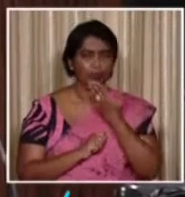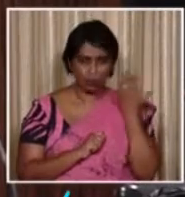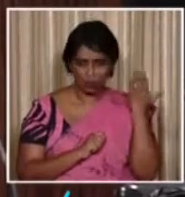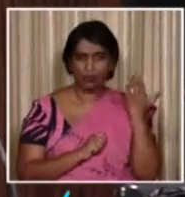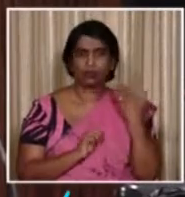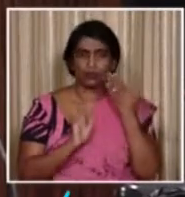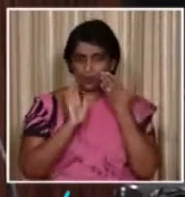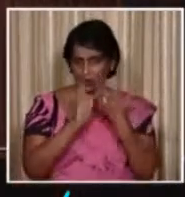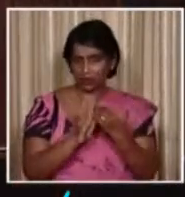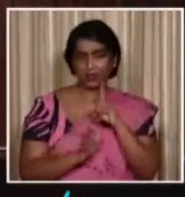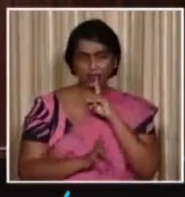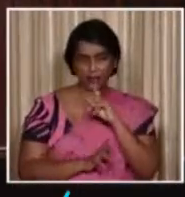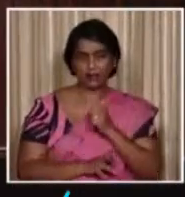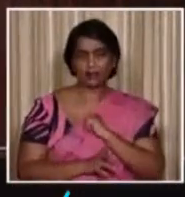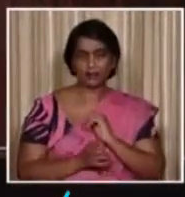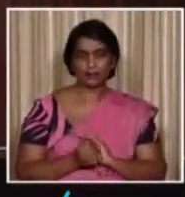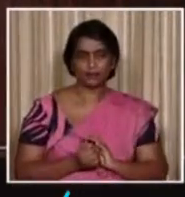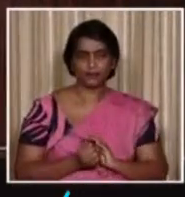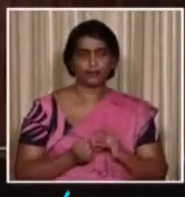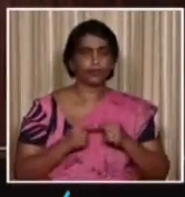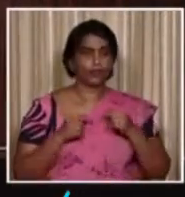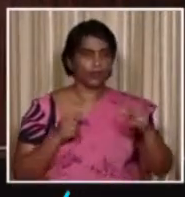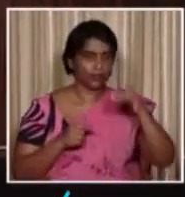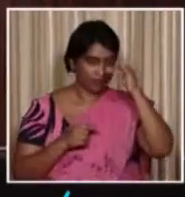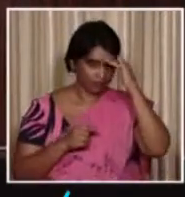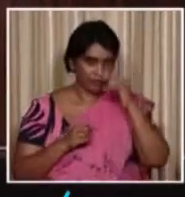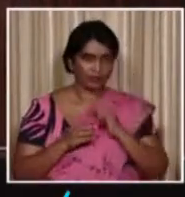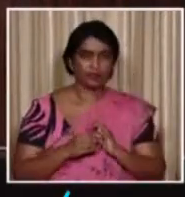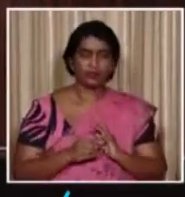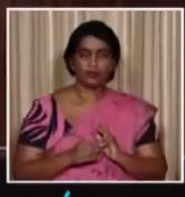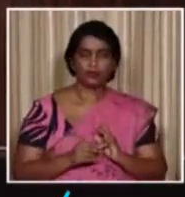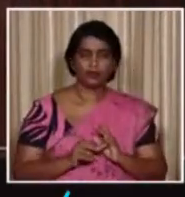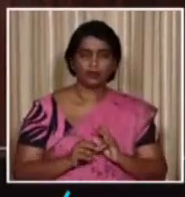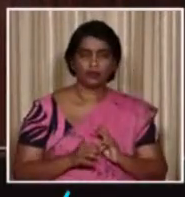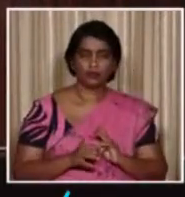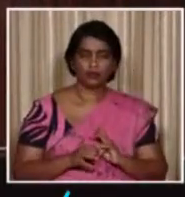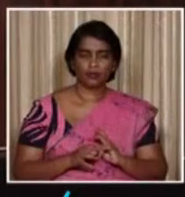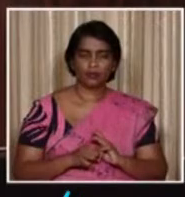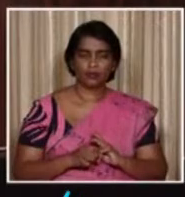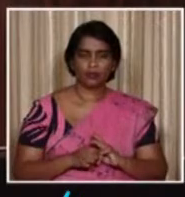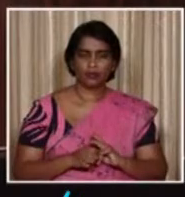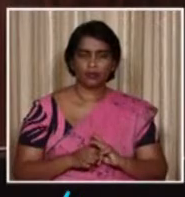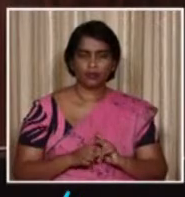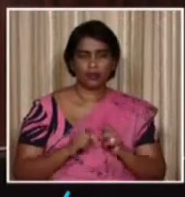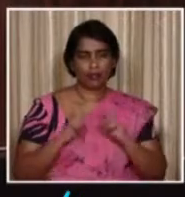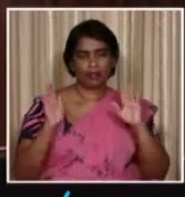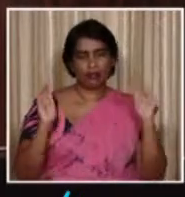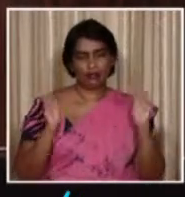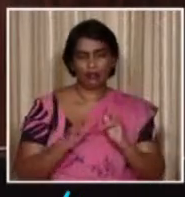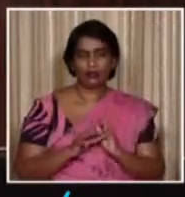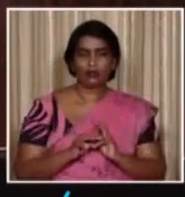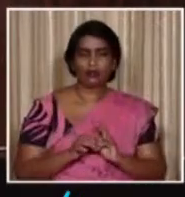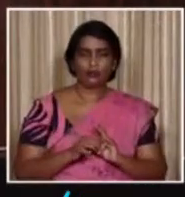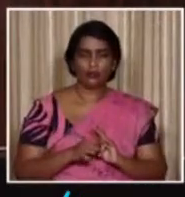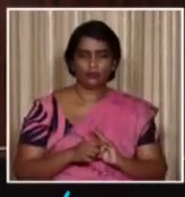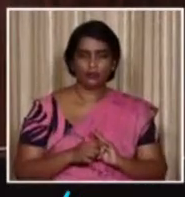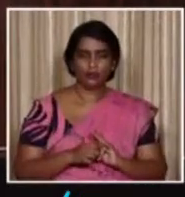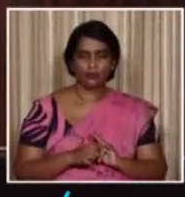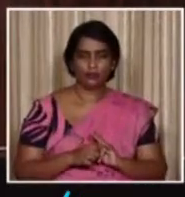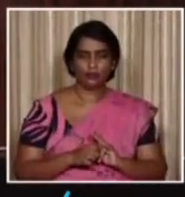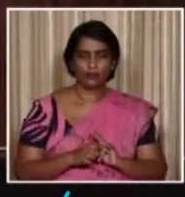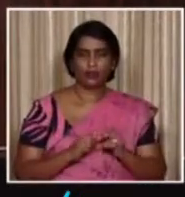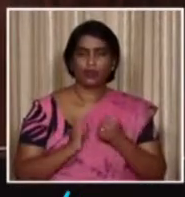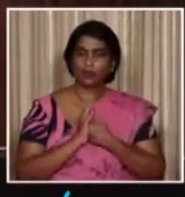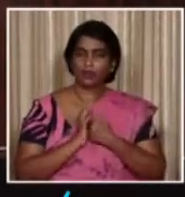මම පෙන්වා දෙන්න කැමතියි විපක්ෂ නායකතුමා කලින් අවස්ථාව ඉල්ලුවා කෙටියෙන් අවසන් කරන විපක්ෂ නායකතුමා